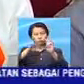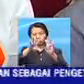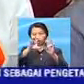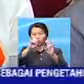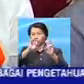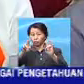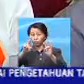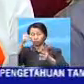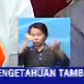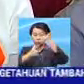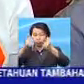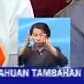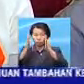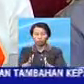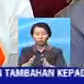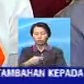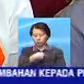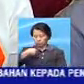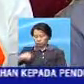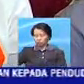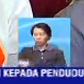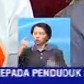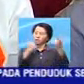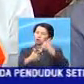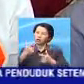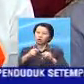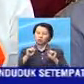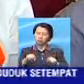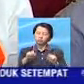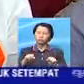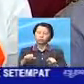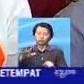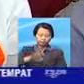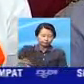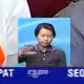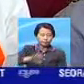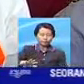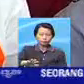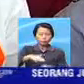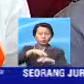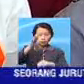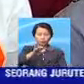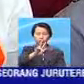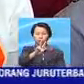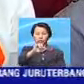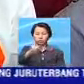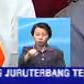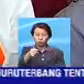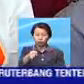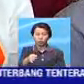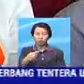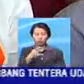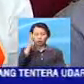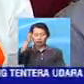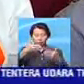750,000 pelancong. China mungkin kita boleh menjangkau lebih daripada 2 juta. Jadi di sana kita nak